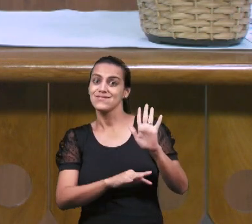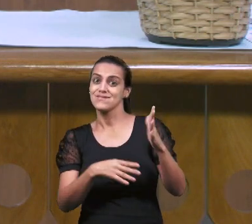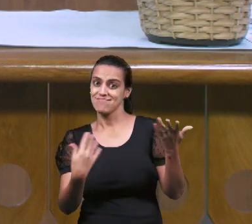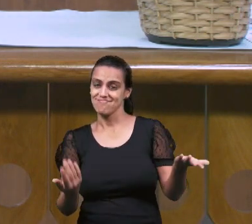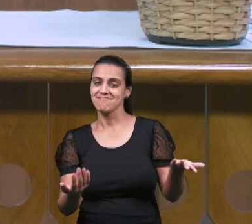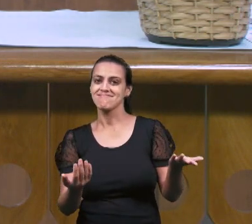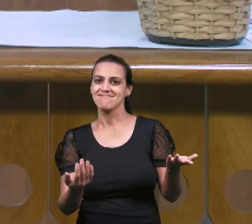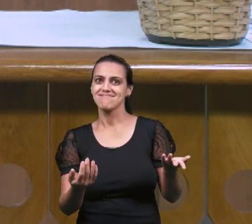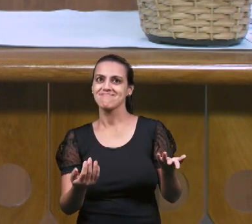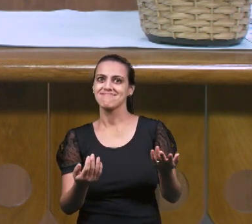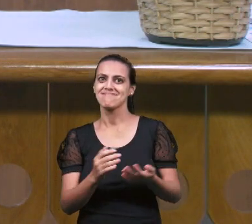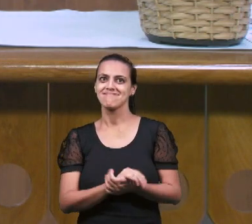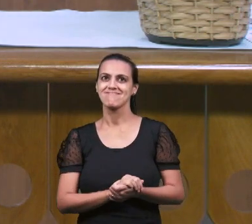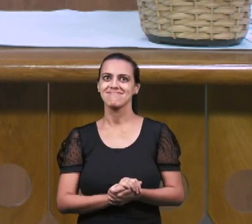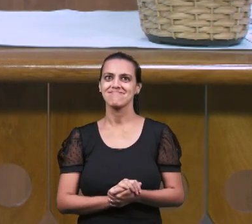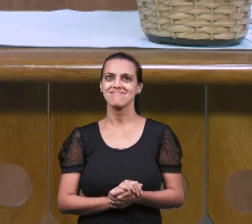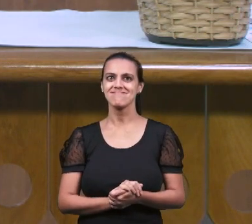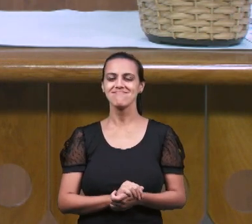pas.